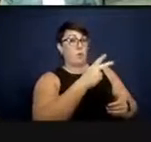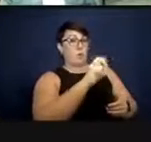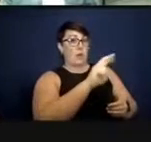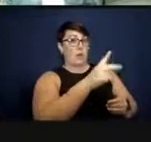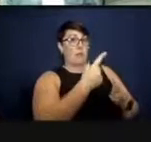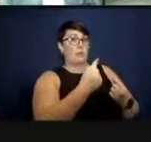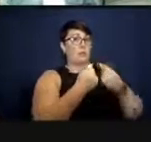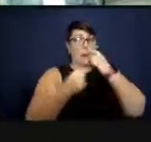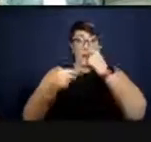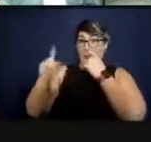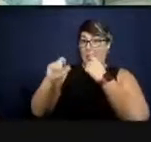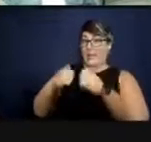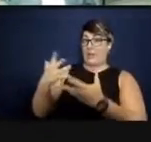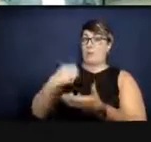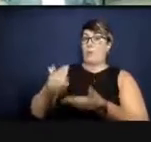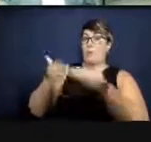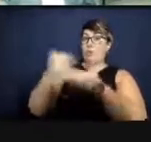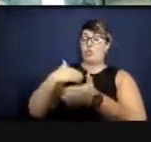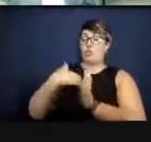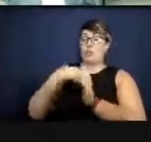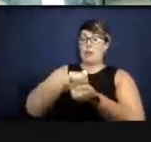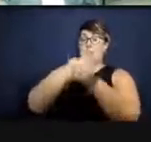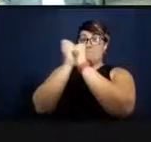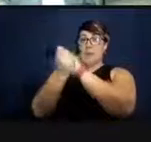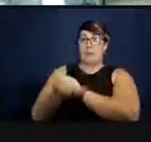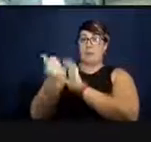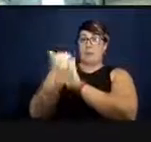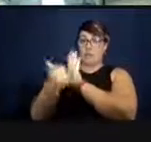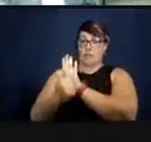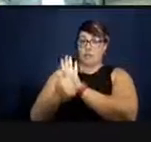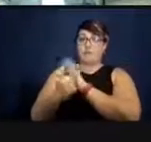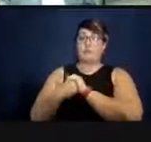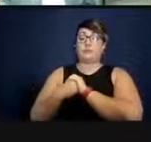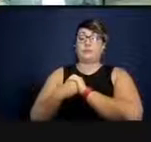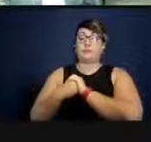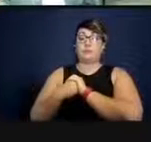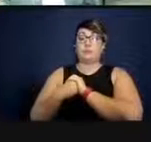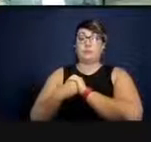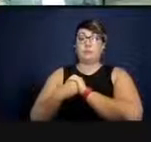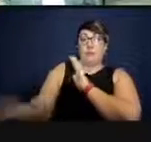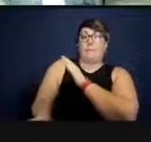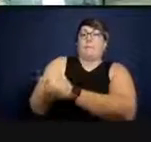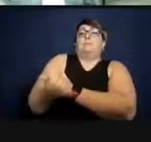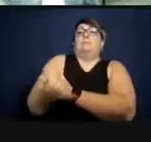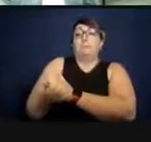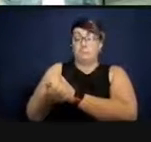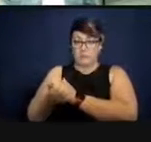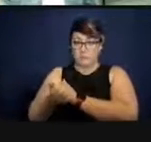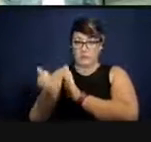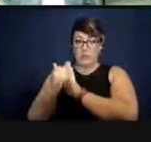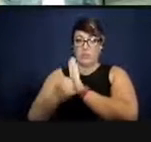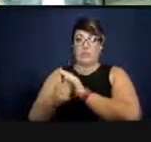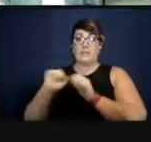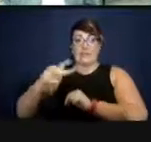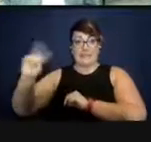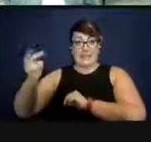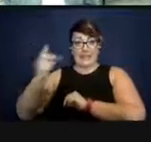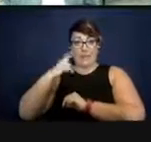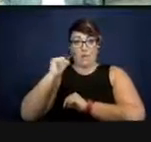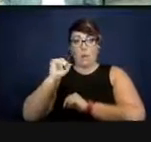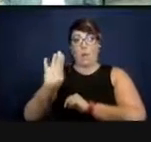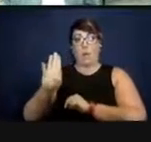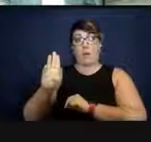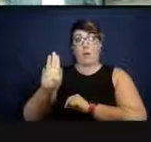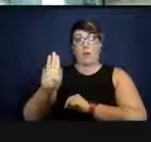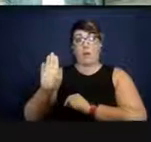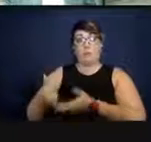على فرصة بالتحدث عن هذا الموضوع. هل هناك طلب بتعديل جدول الأعمال؟ وقبل أن ننتقل،